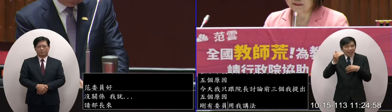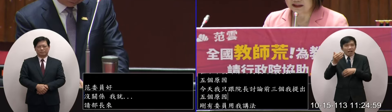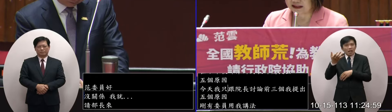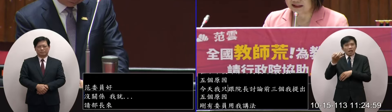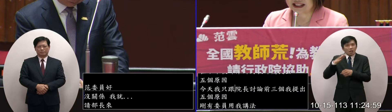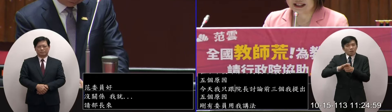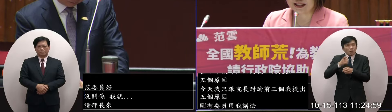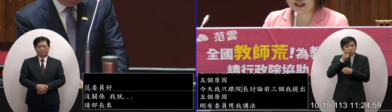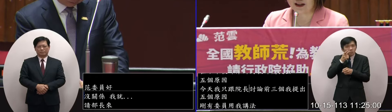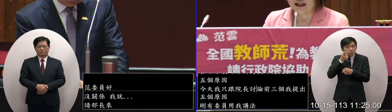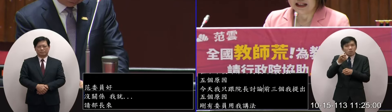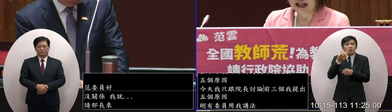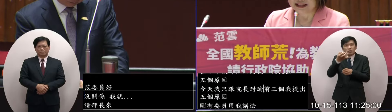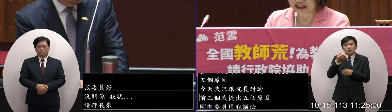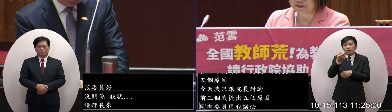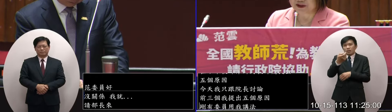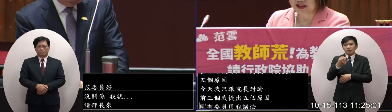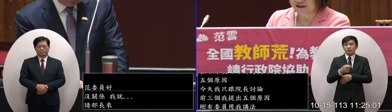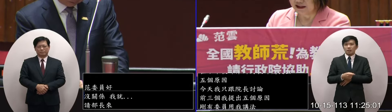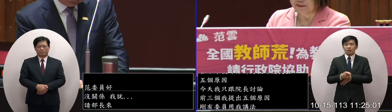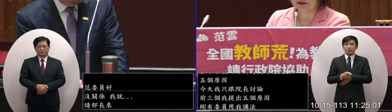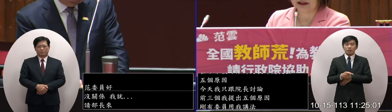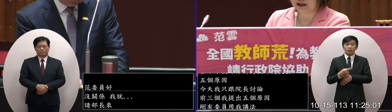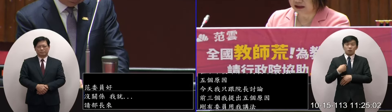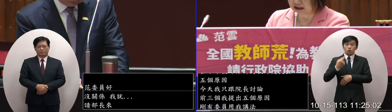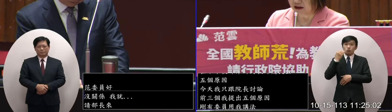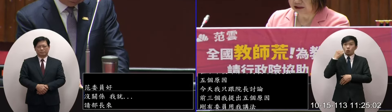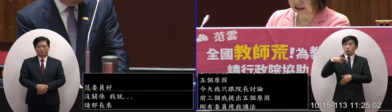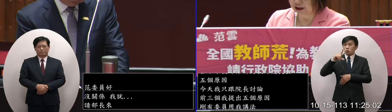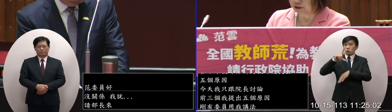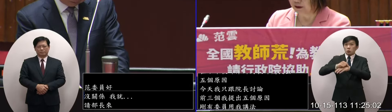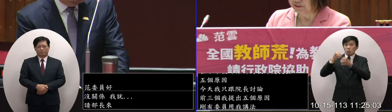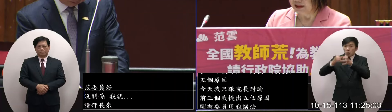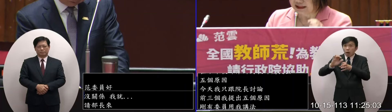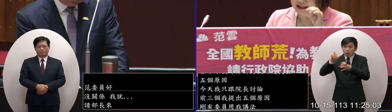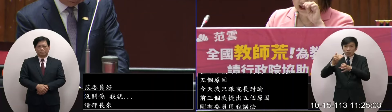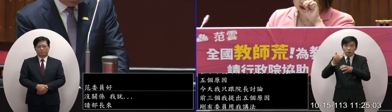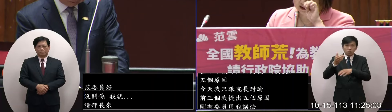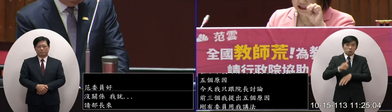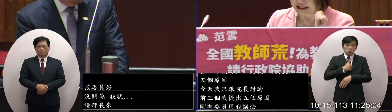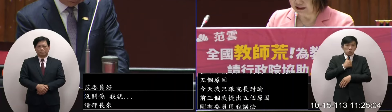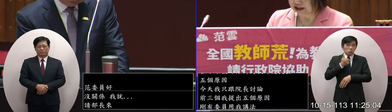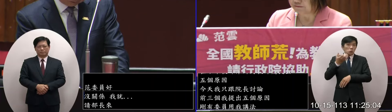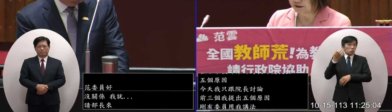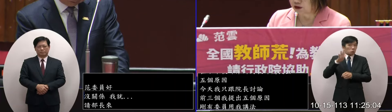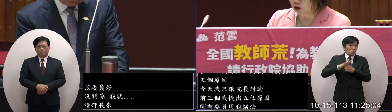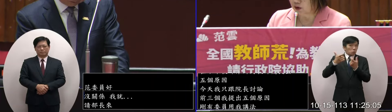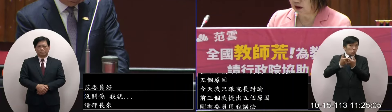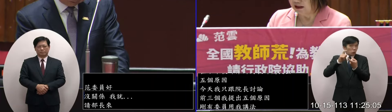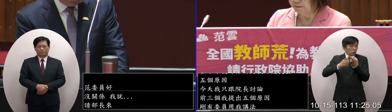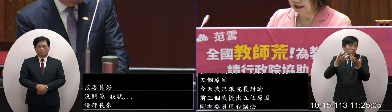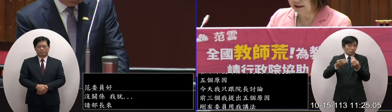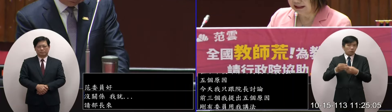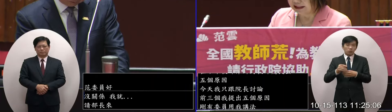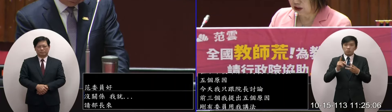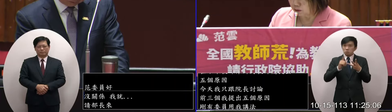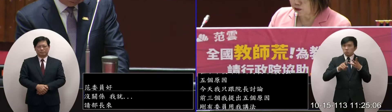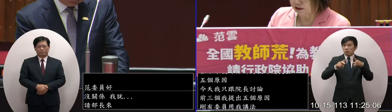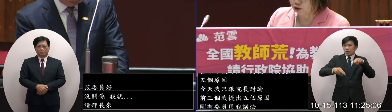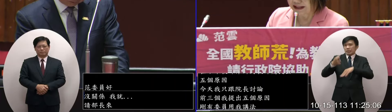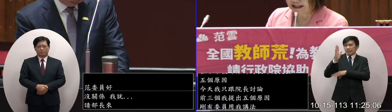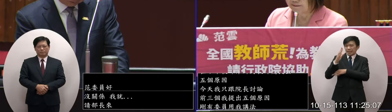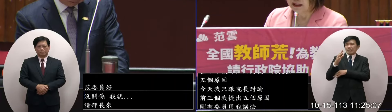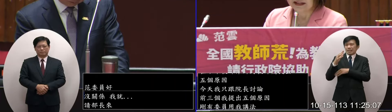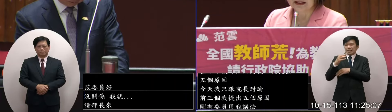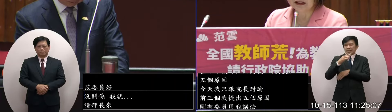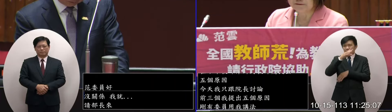多开一门课其实哦他基本上没有得到更好的待遇哦。第三个是行政繁重哦，偏离教